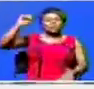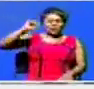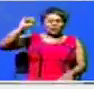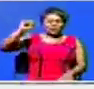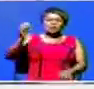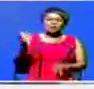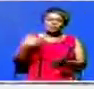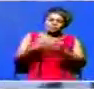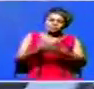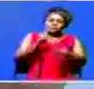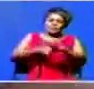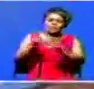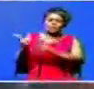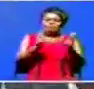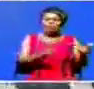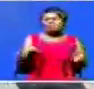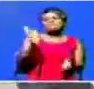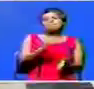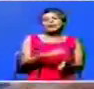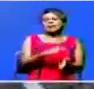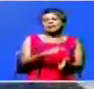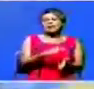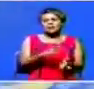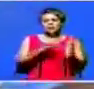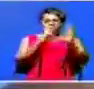hali ya kawaida irejelewe. Mark Namaswa, KTN Leo.